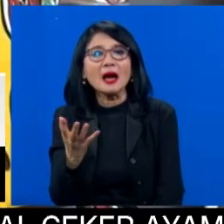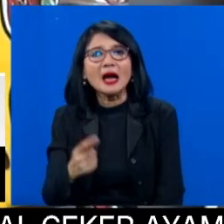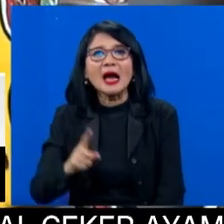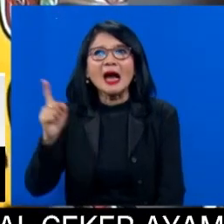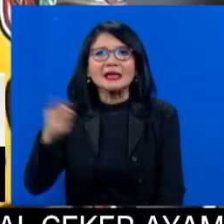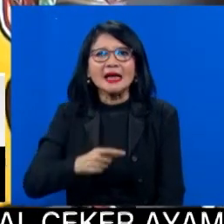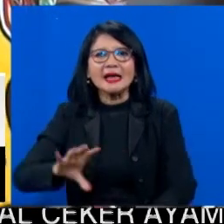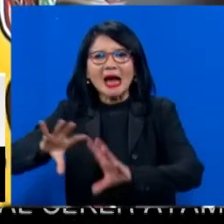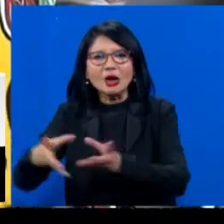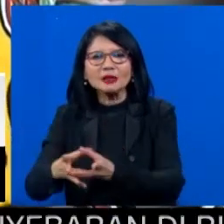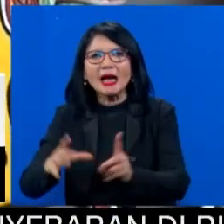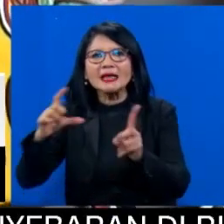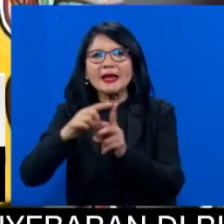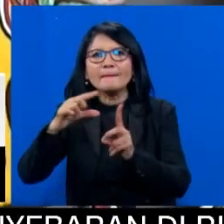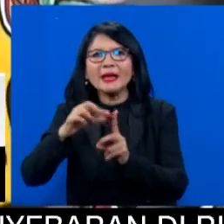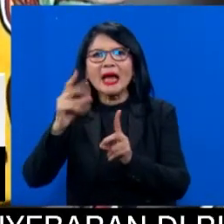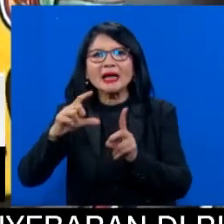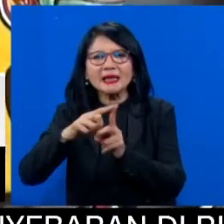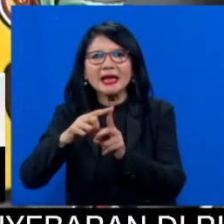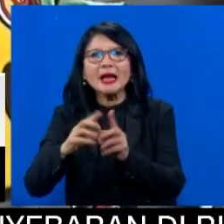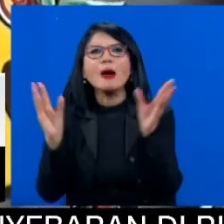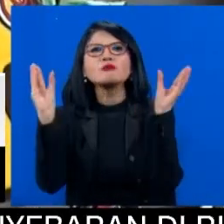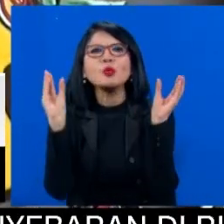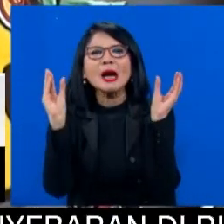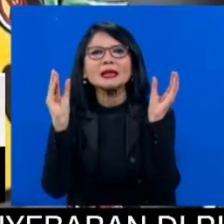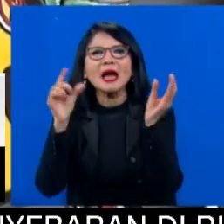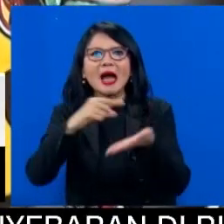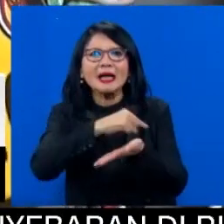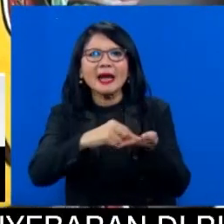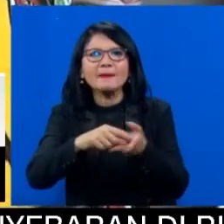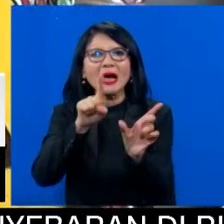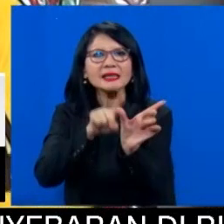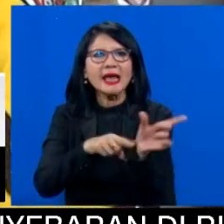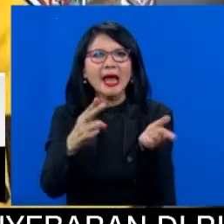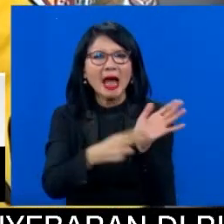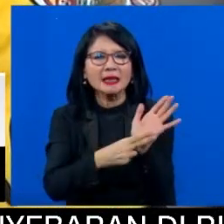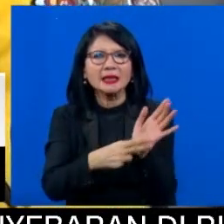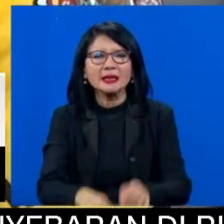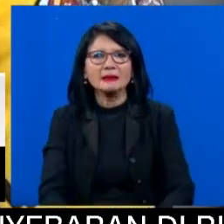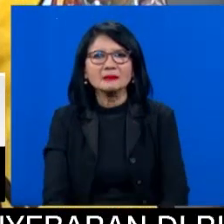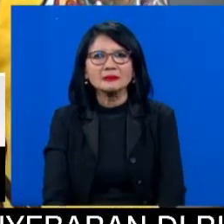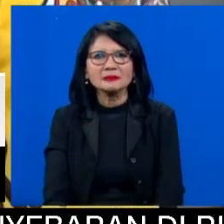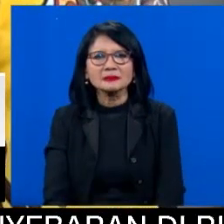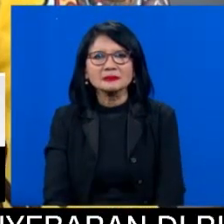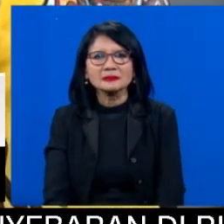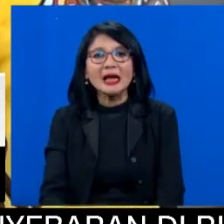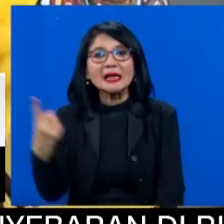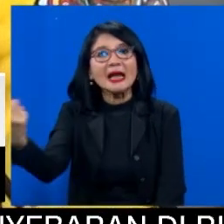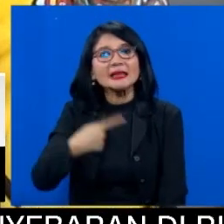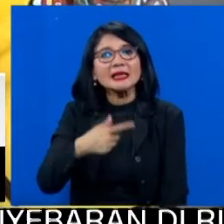anggota DPRD Kabupaten Purwakarta berinisial YN. Dia itu ditangkap bersama